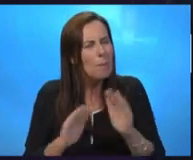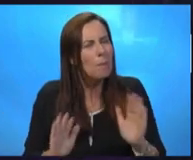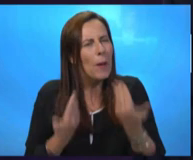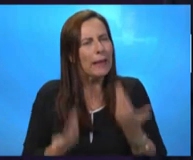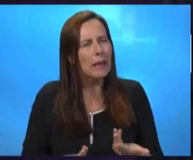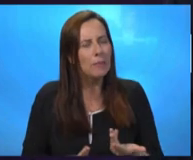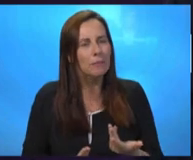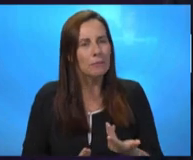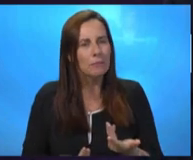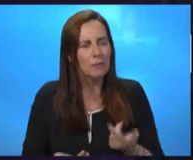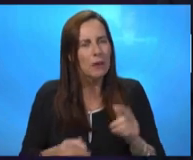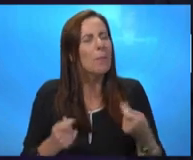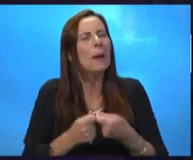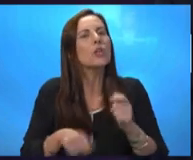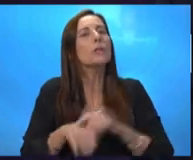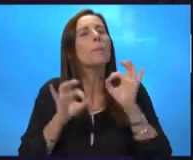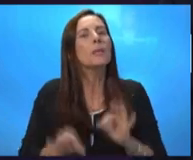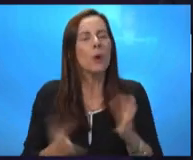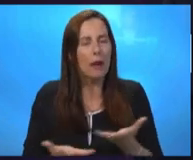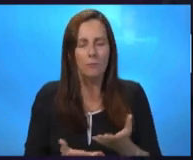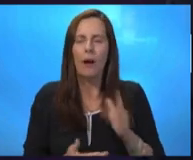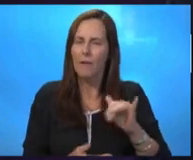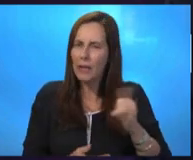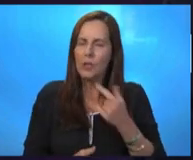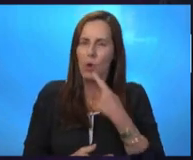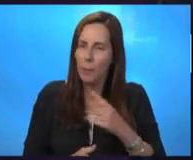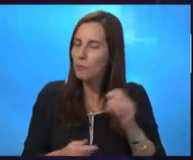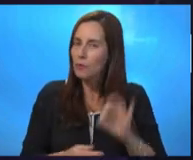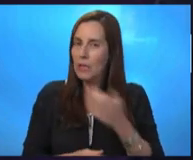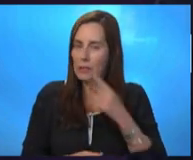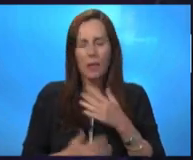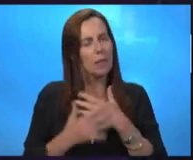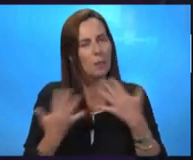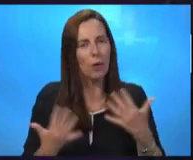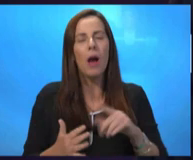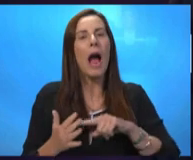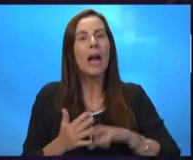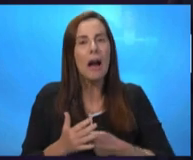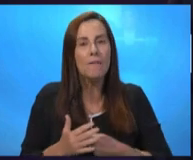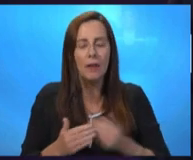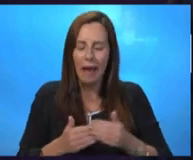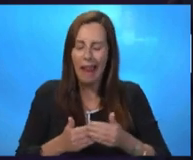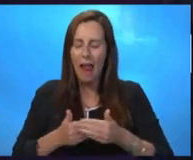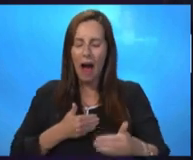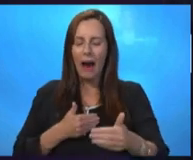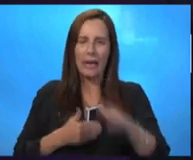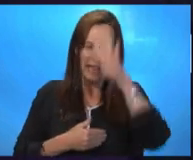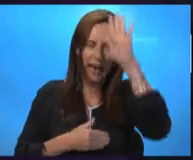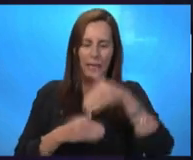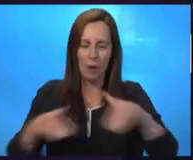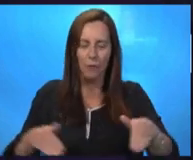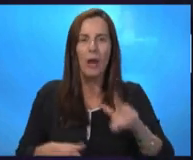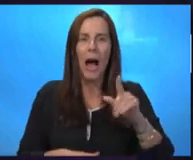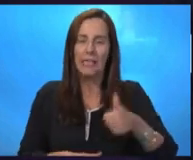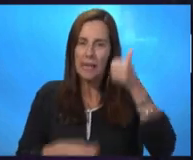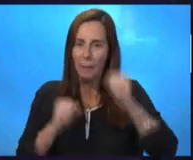מבחינת זמנים מדויקים, אבל כן, המשמעות מבחינת ישראל ברורה, הכוונה להרחיק את הכוחות האיראנים. אז לברוב